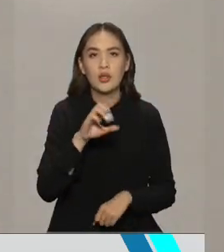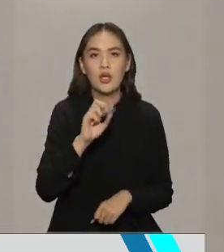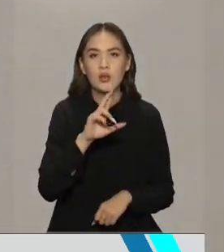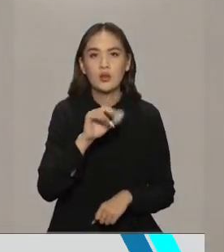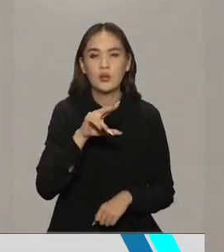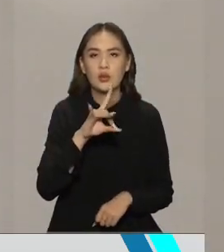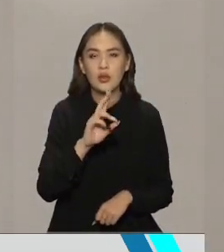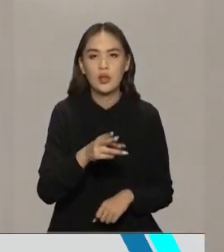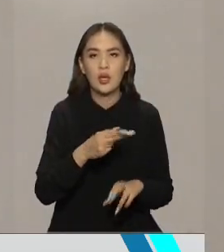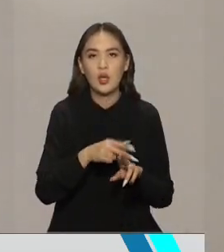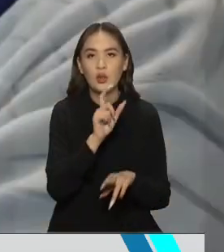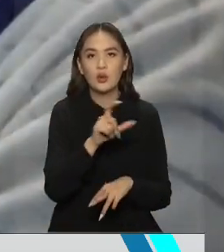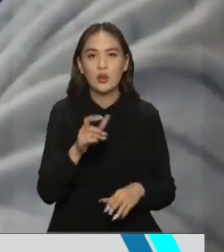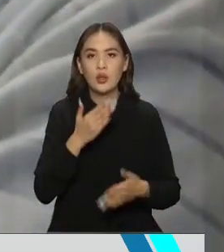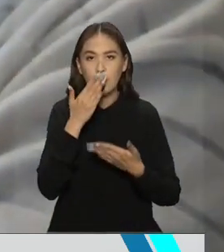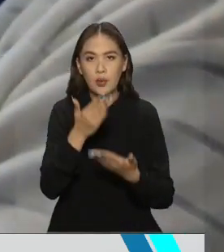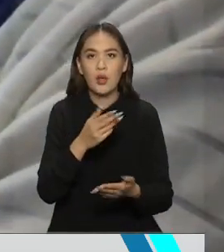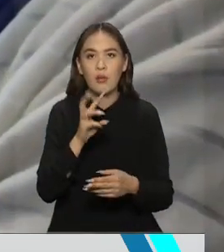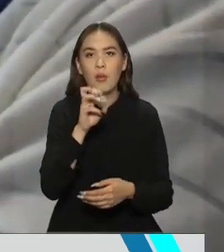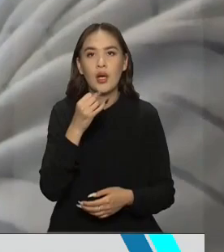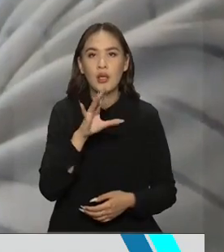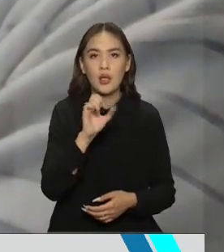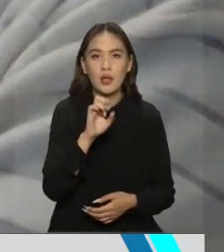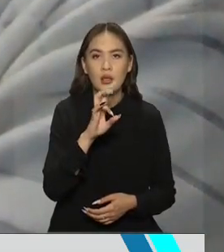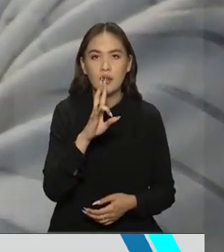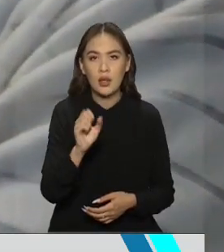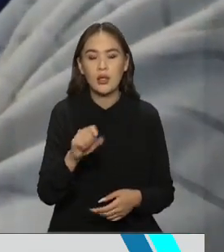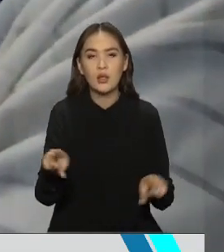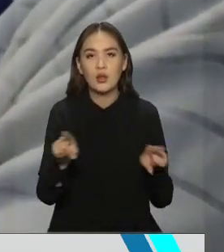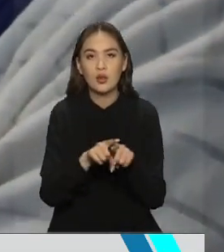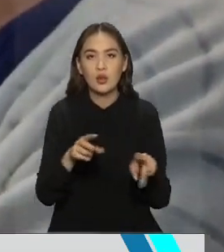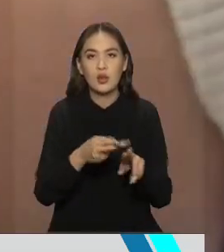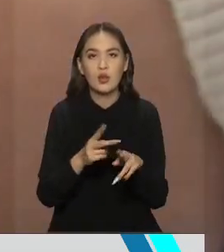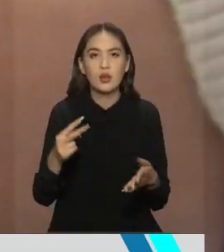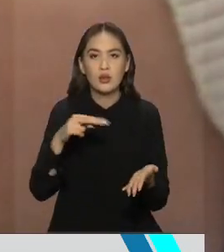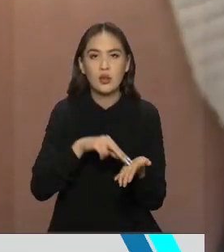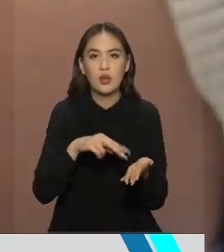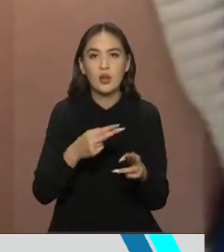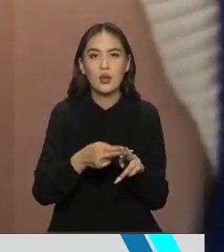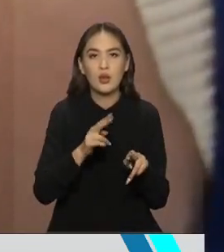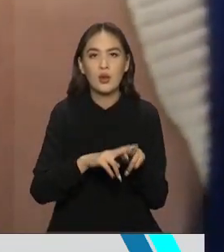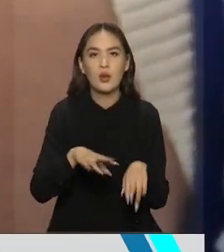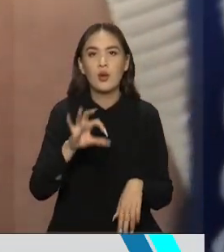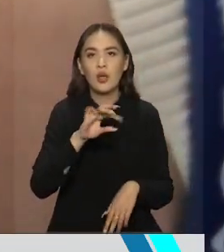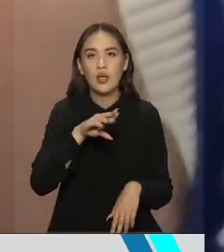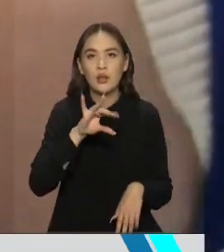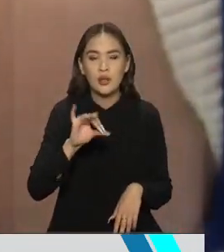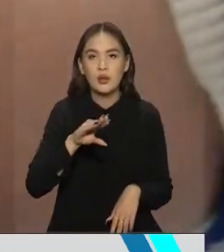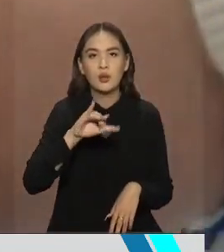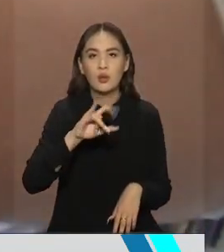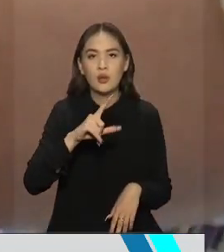Таскульдыка. С 19 по 20 Майкаина. Также ожидается, что состав заедет в Бошшаколь, Улинти и